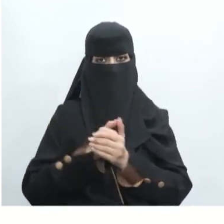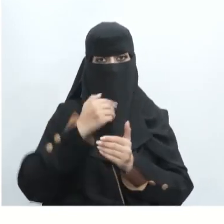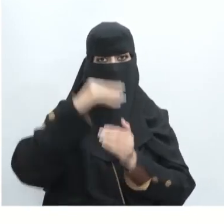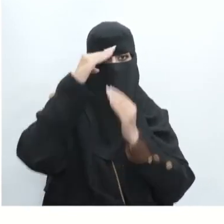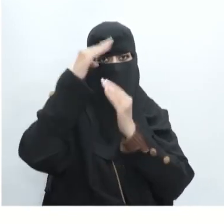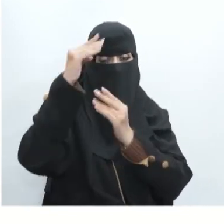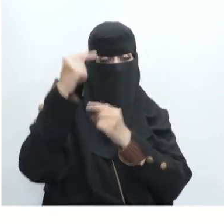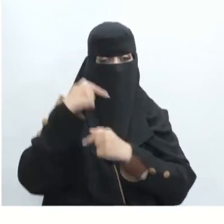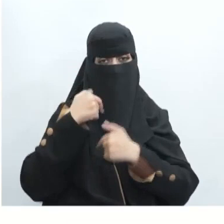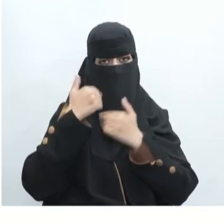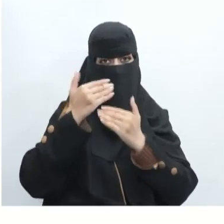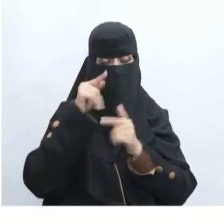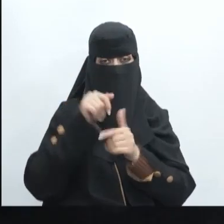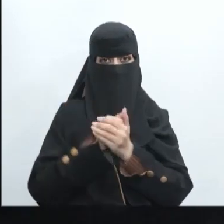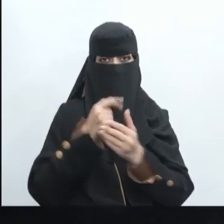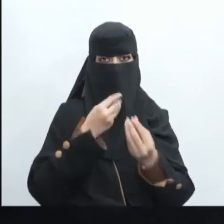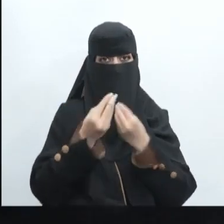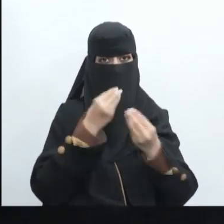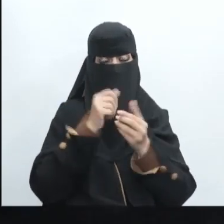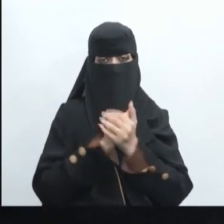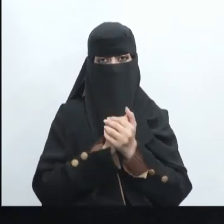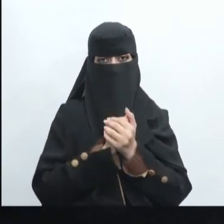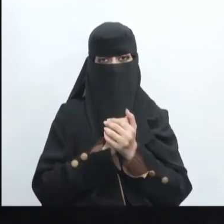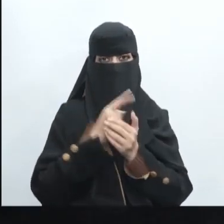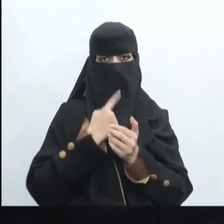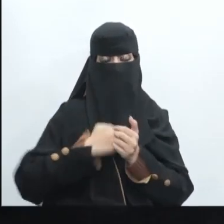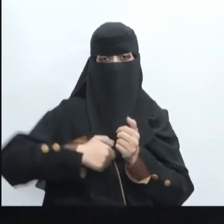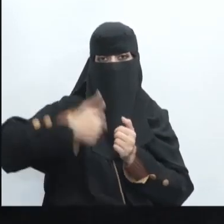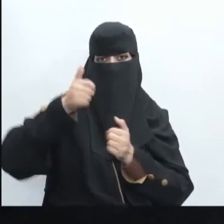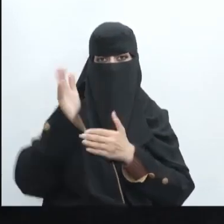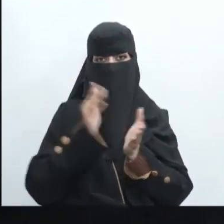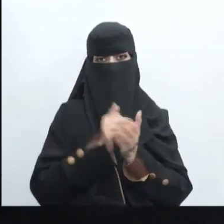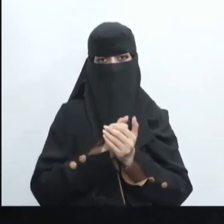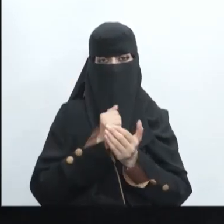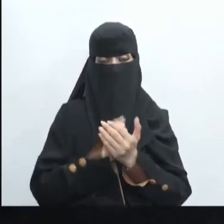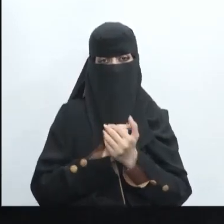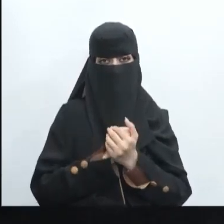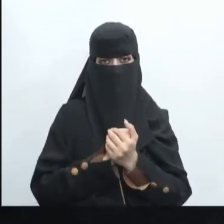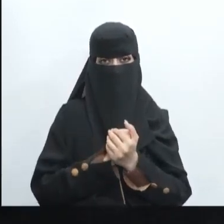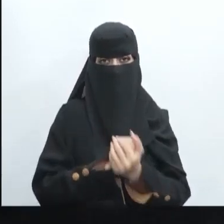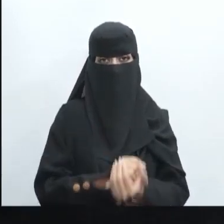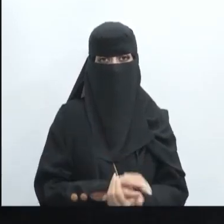شاكرا ومقدرا لكم تفاعلكم مع تمنياتي لكم بالتوفيق والنجاح